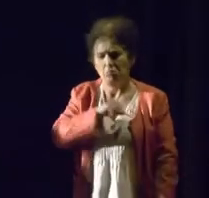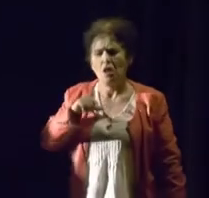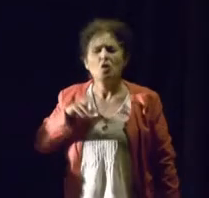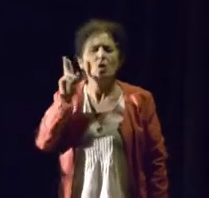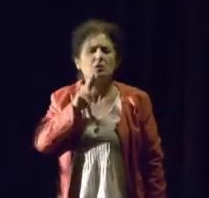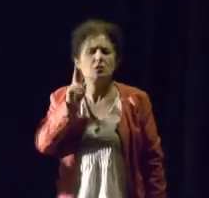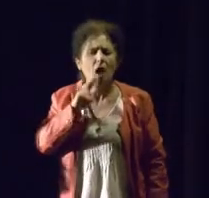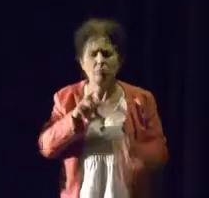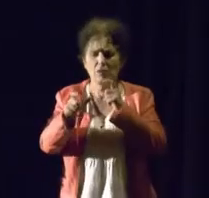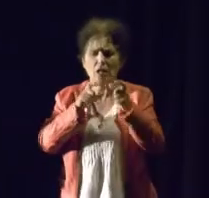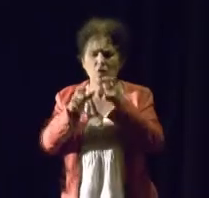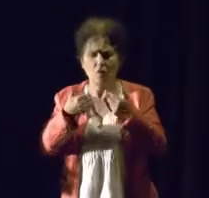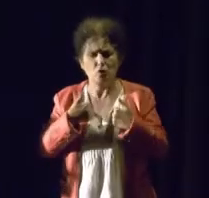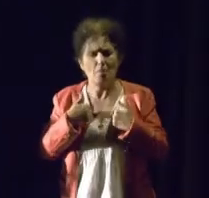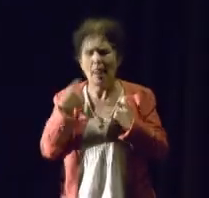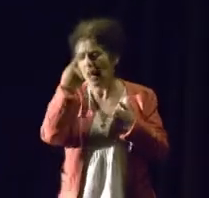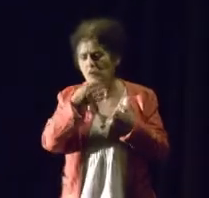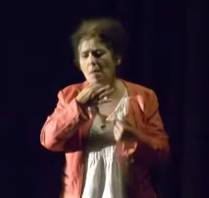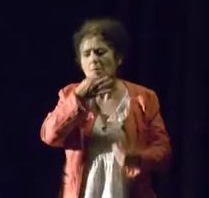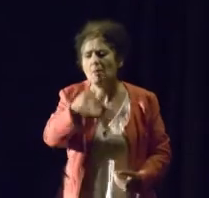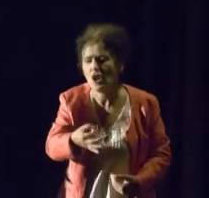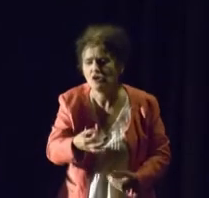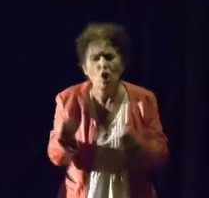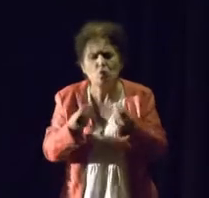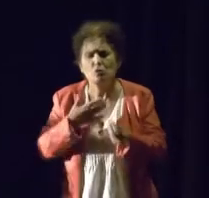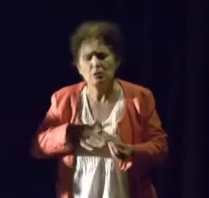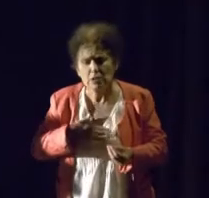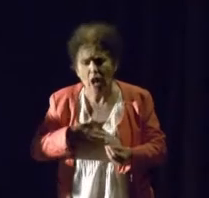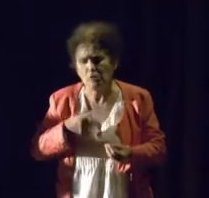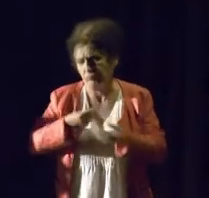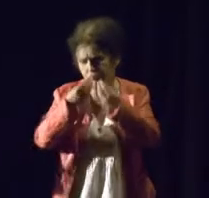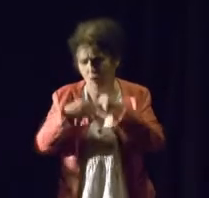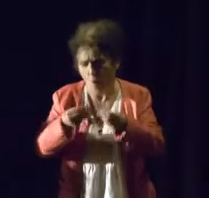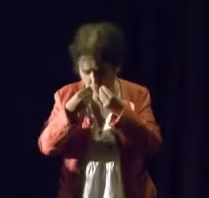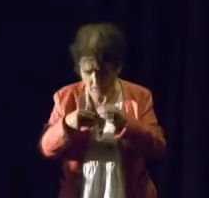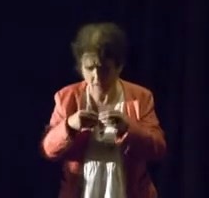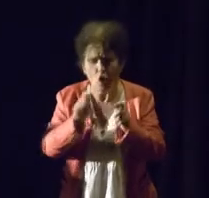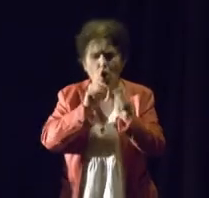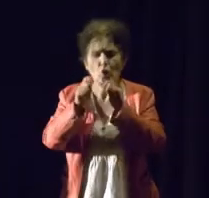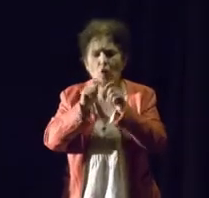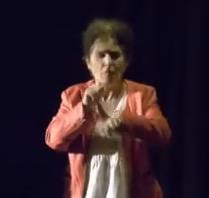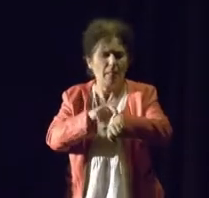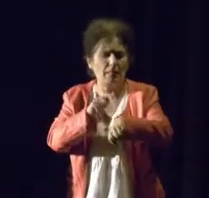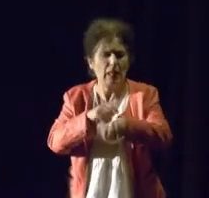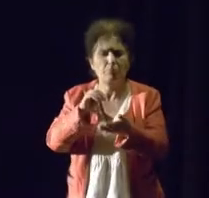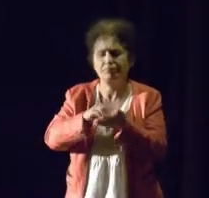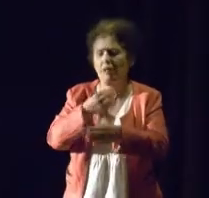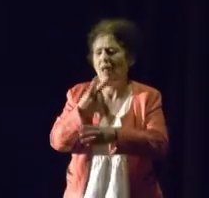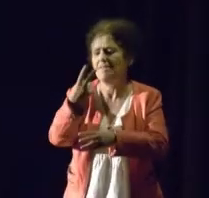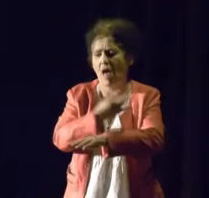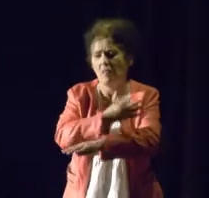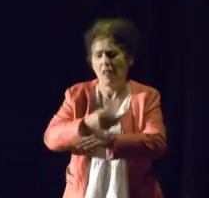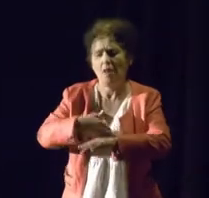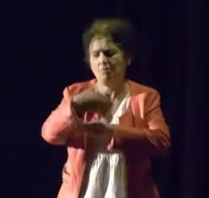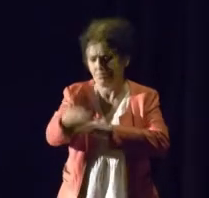Едноставно, поразговараа со мене, ме прашаа зошто сакам, им објаснив, ми закажа термин по два дена, се